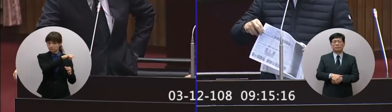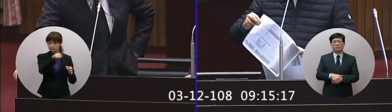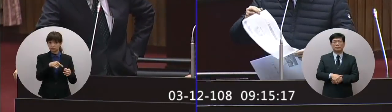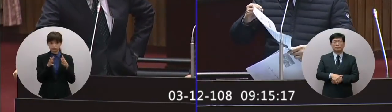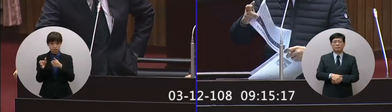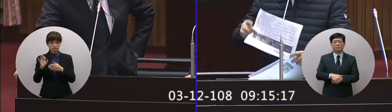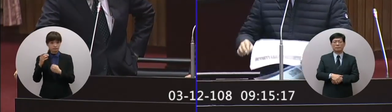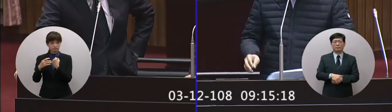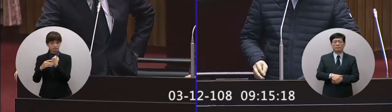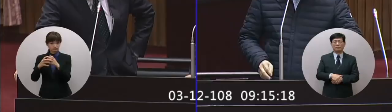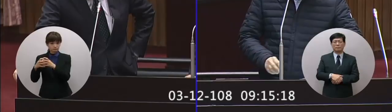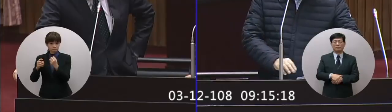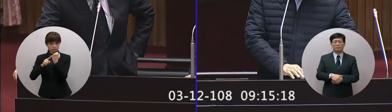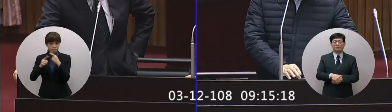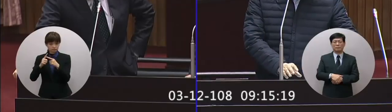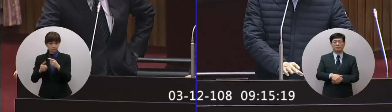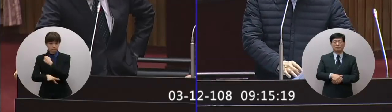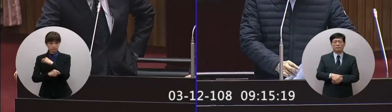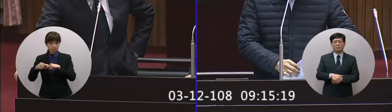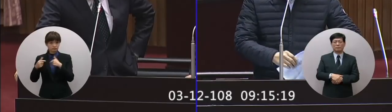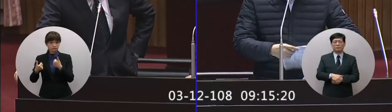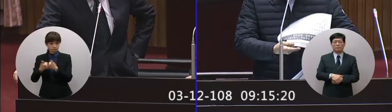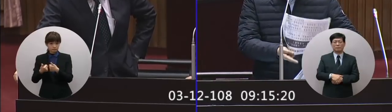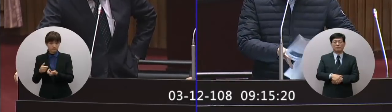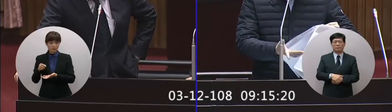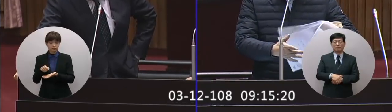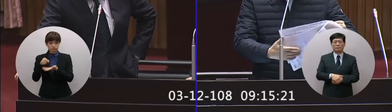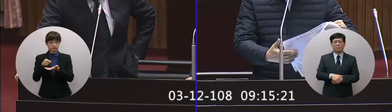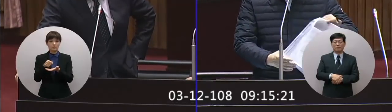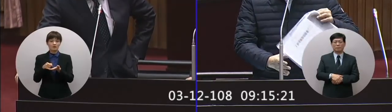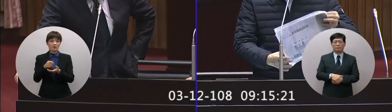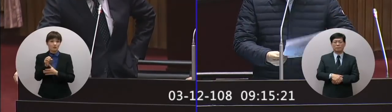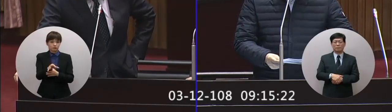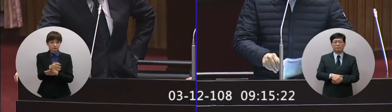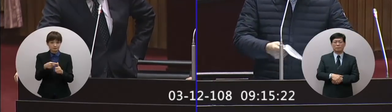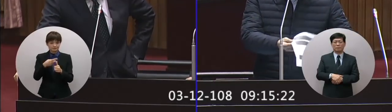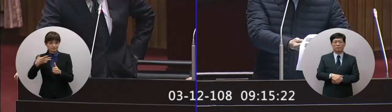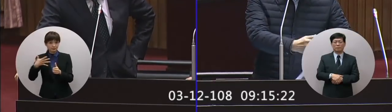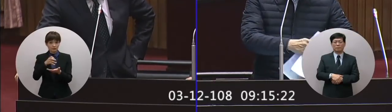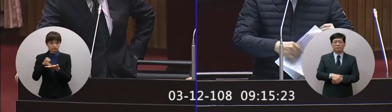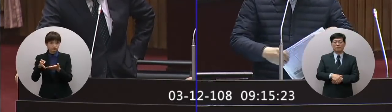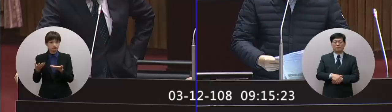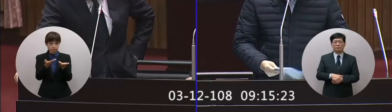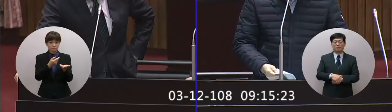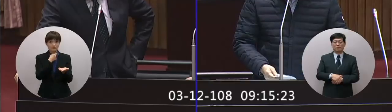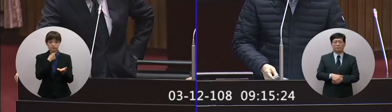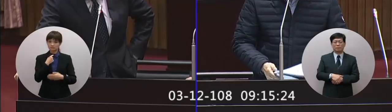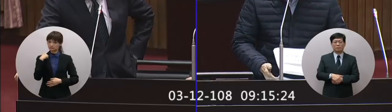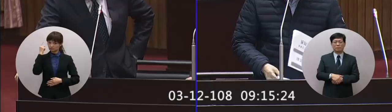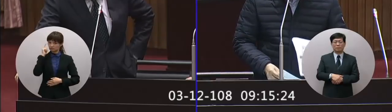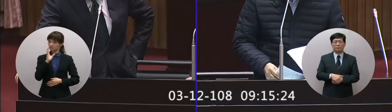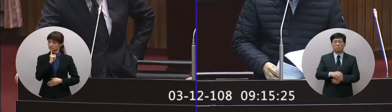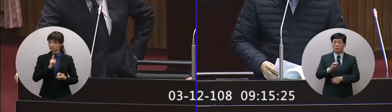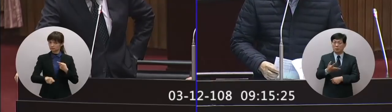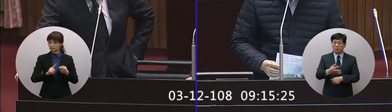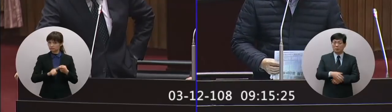团法人基金会提出捐款前五名的捐款名单，证券商何以会要求？所谓的财团法人，